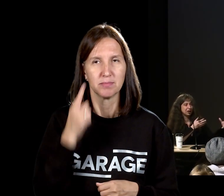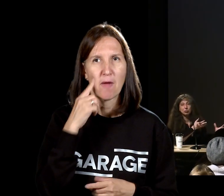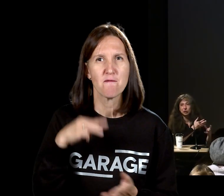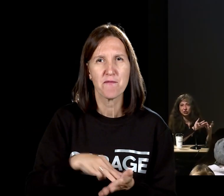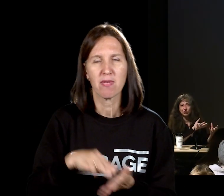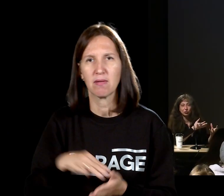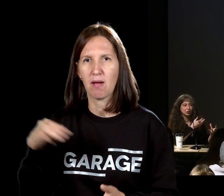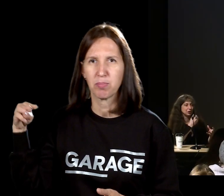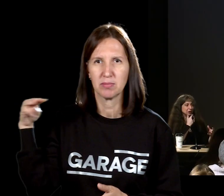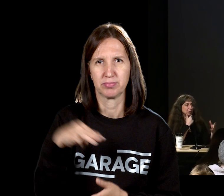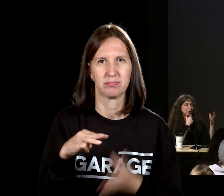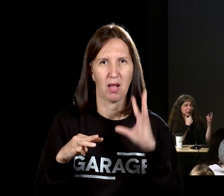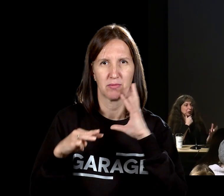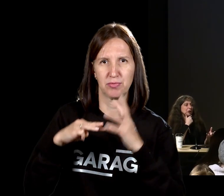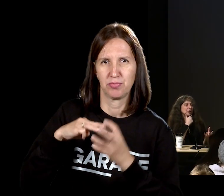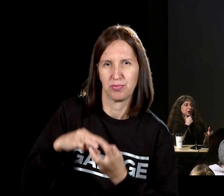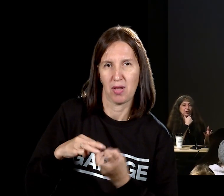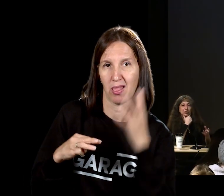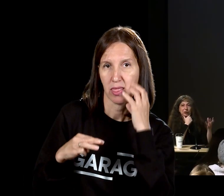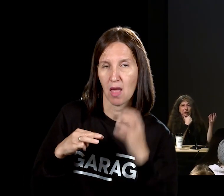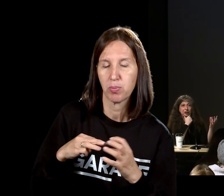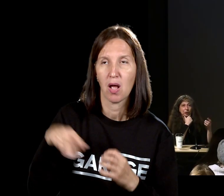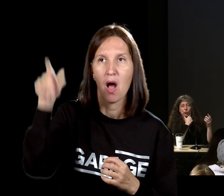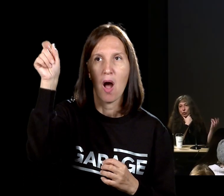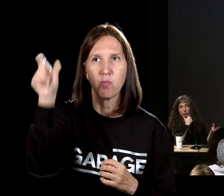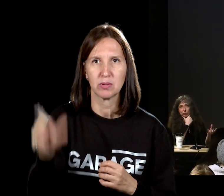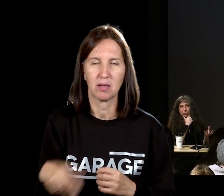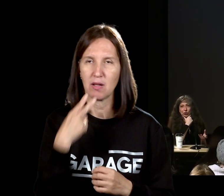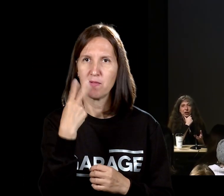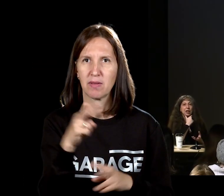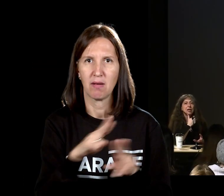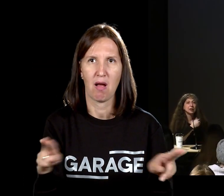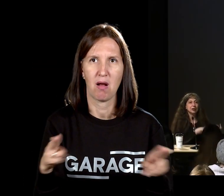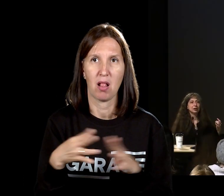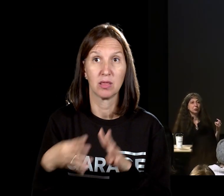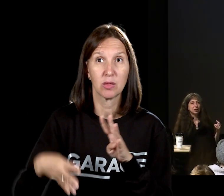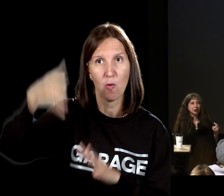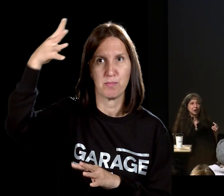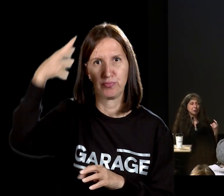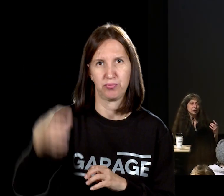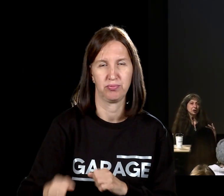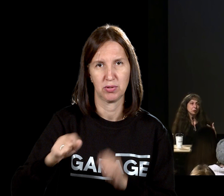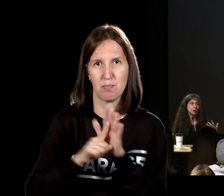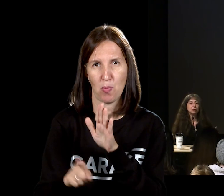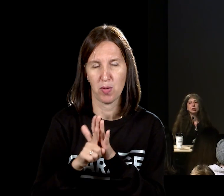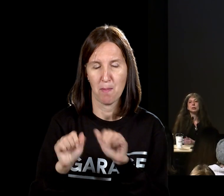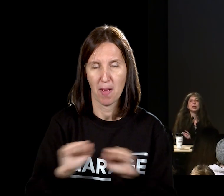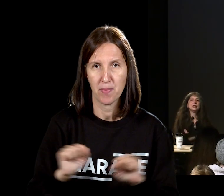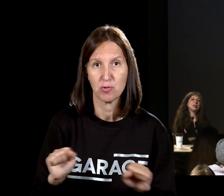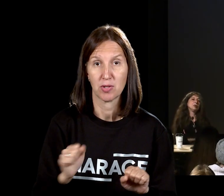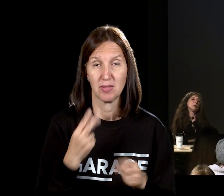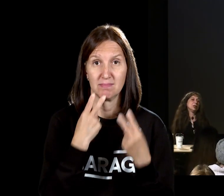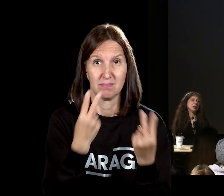вгрызается в это яблоко гнилое, где бутылка выглядит как дом после бомбежки, где этот материальный мир, как бы